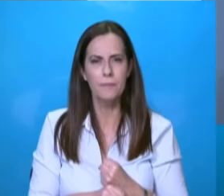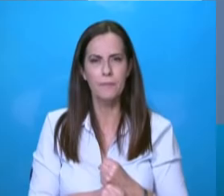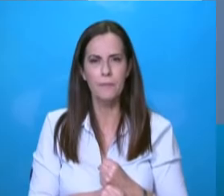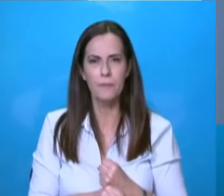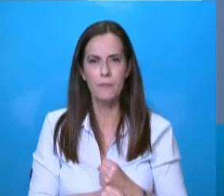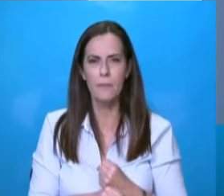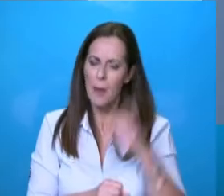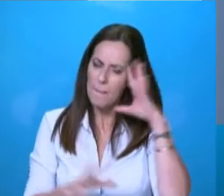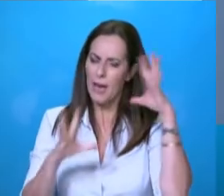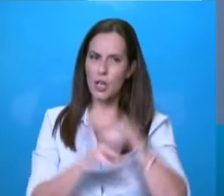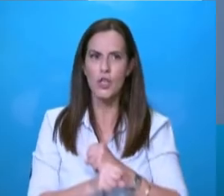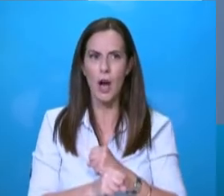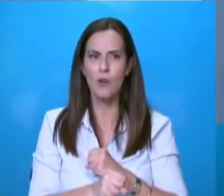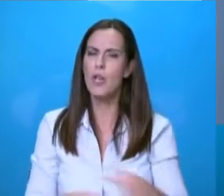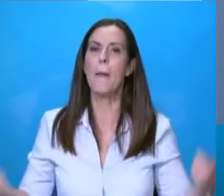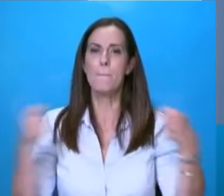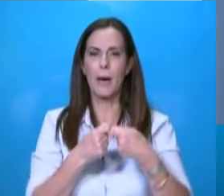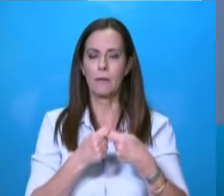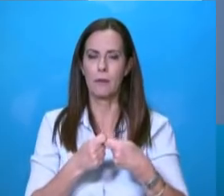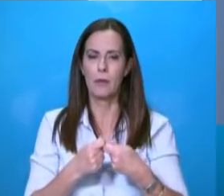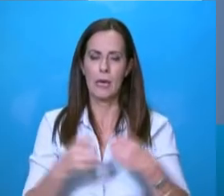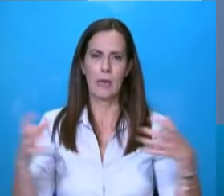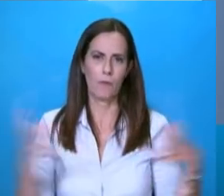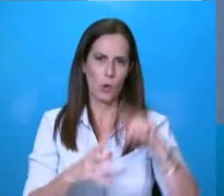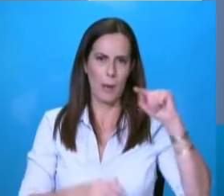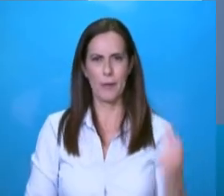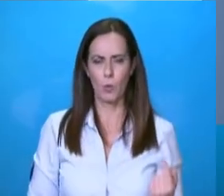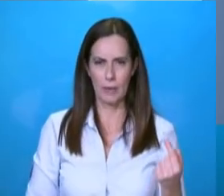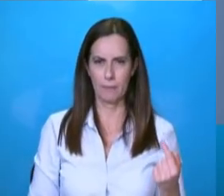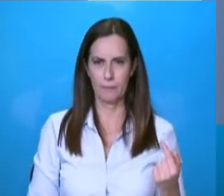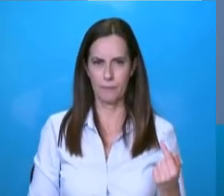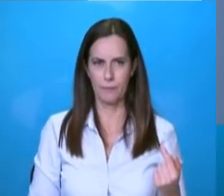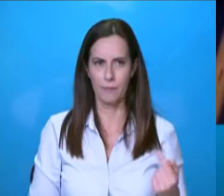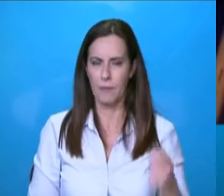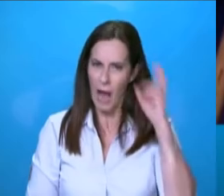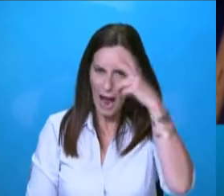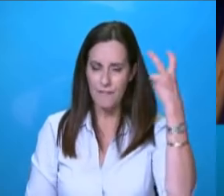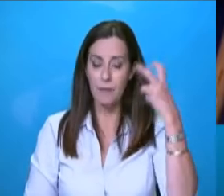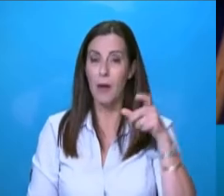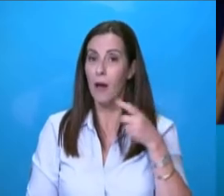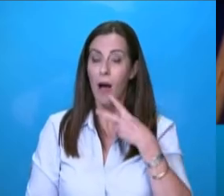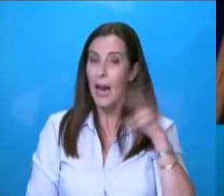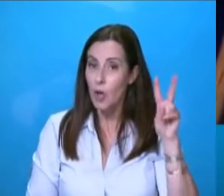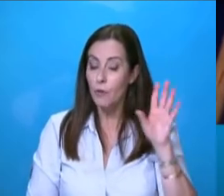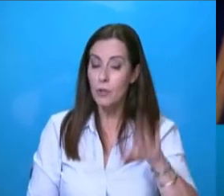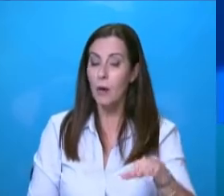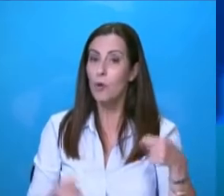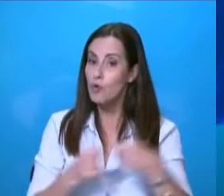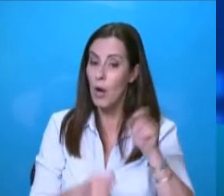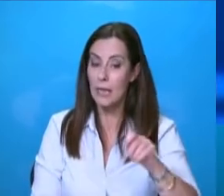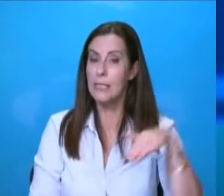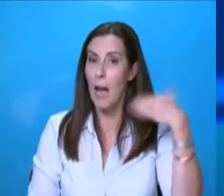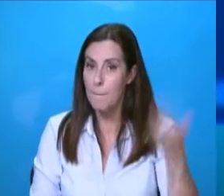בגישה של ברית עם בני המיעוטים, ערבים. ההתחייבויות בהסכם נוגעות גם לכנסת